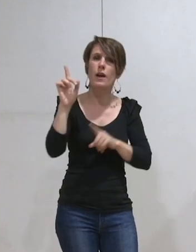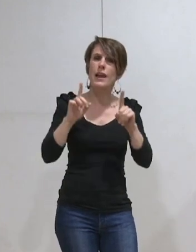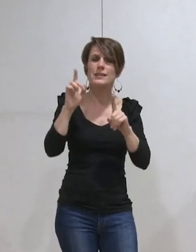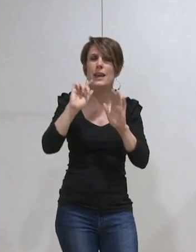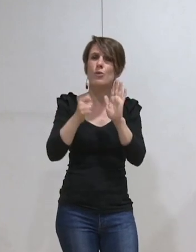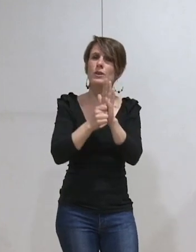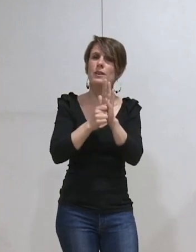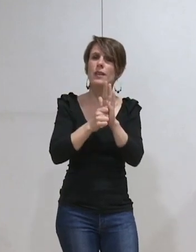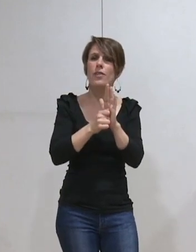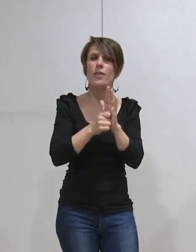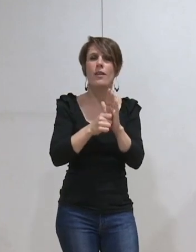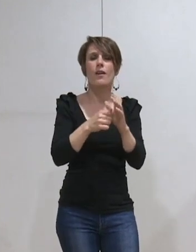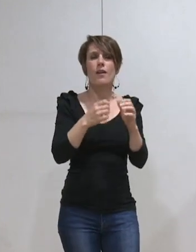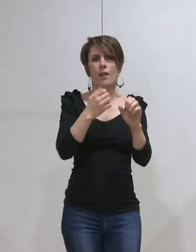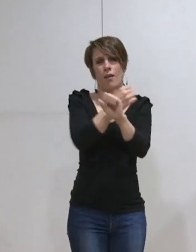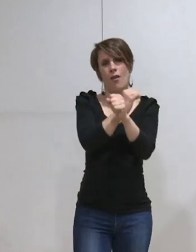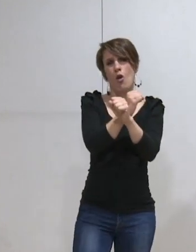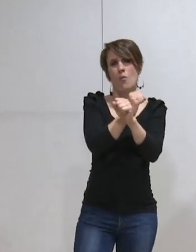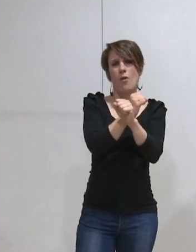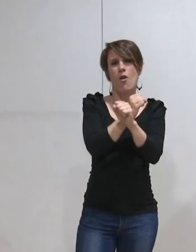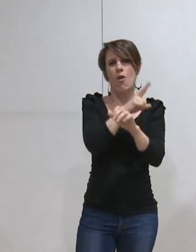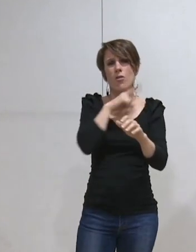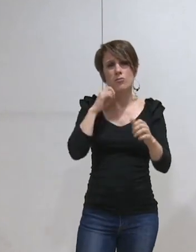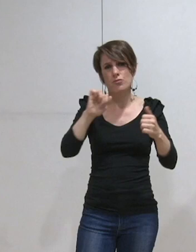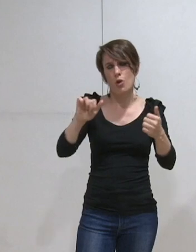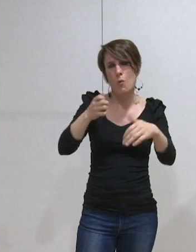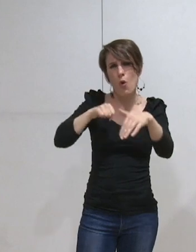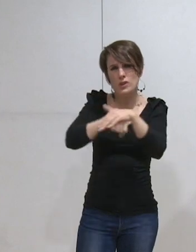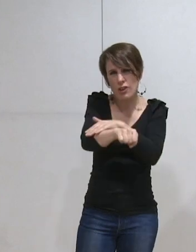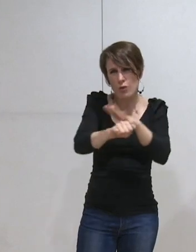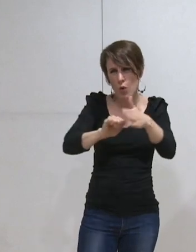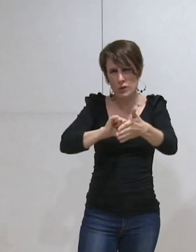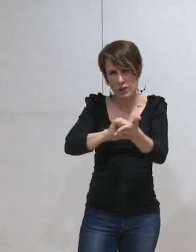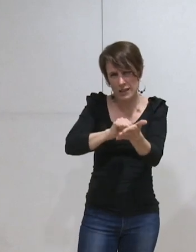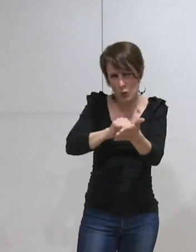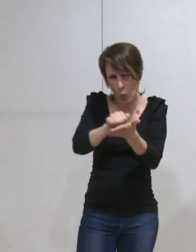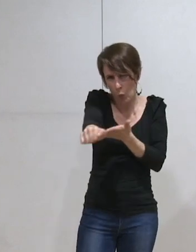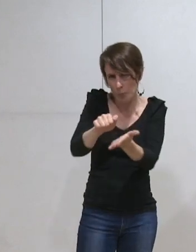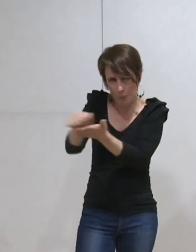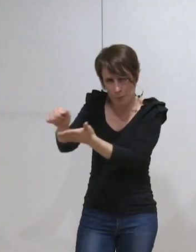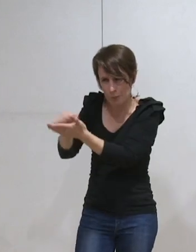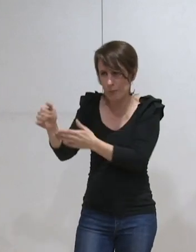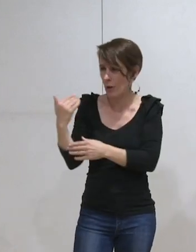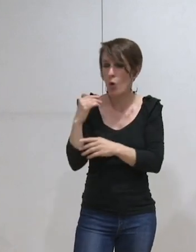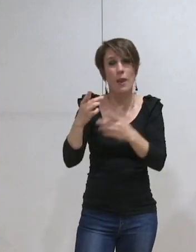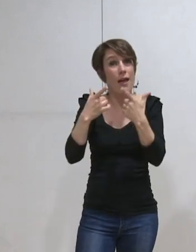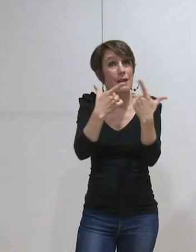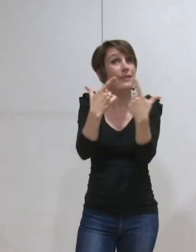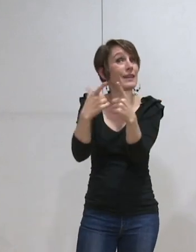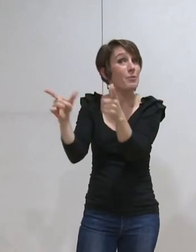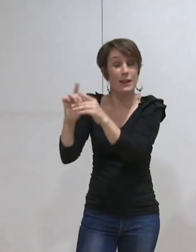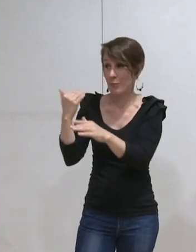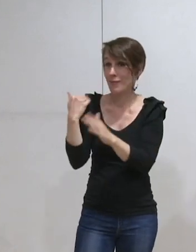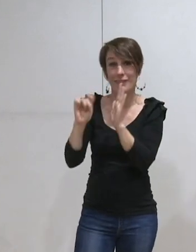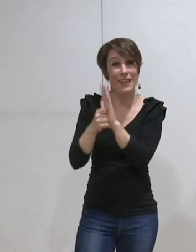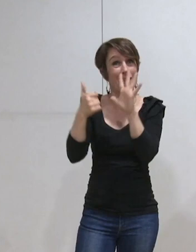je veux bien admettre que ce soit le fruit de pas de chance le fruit du hasard mais vous comprenez c'est un sujet très sensible et je voudrais pas que dans 4 ou 5